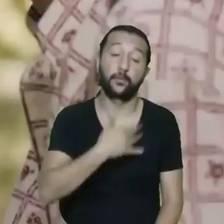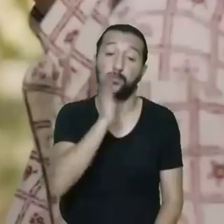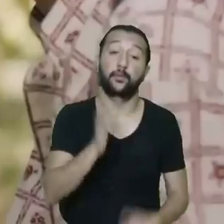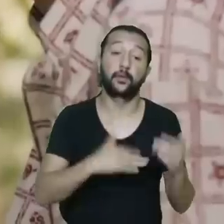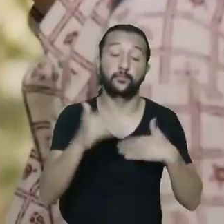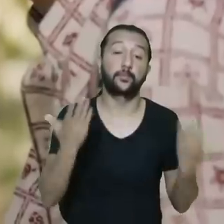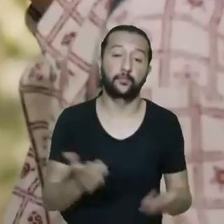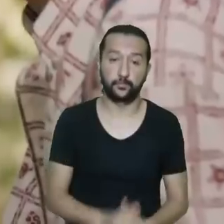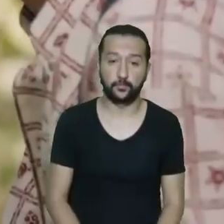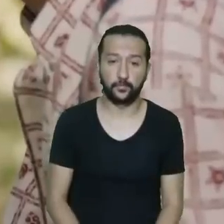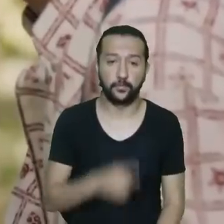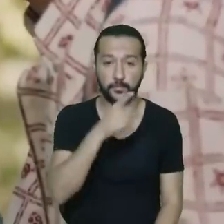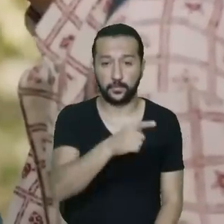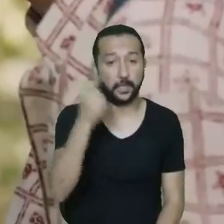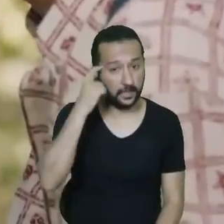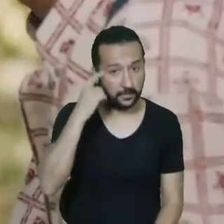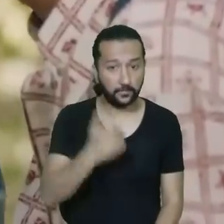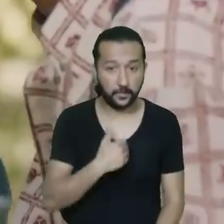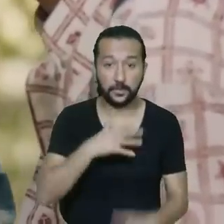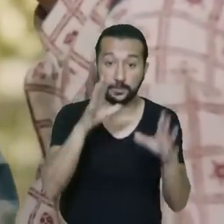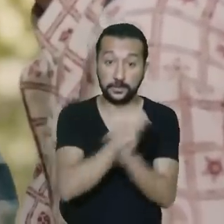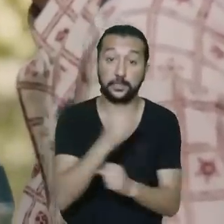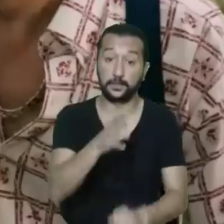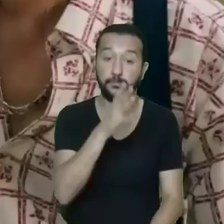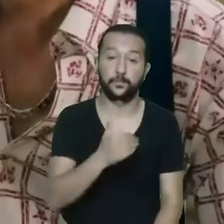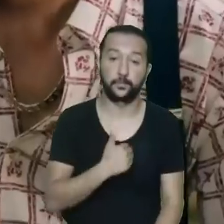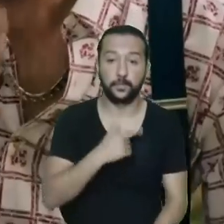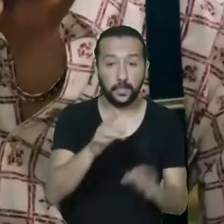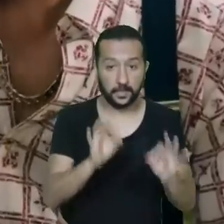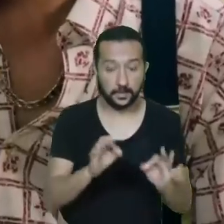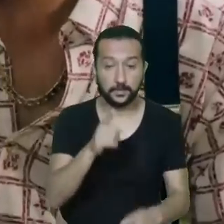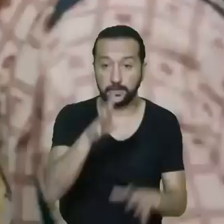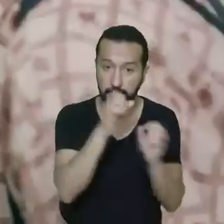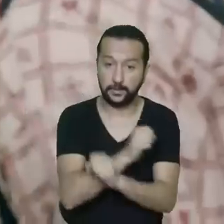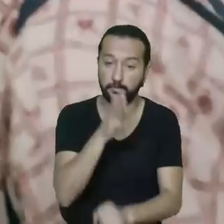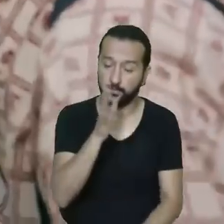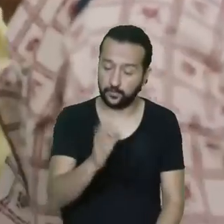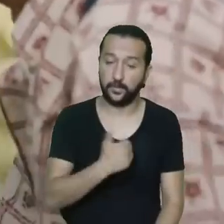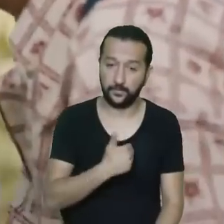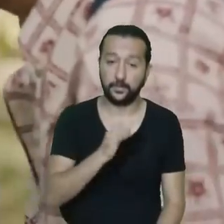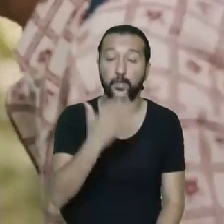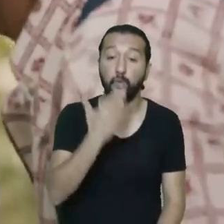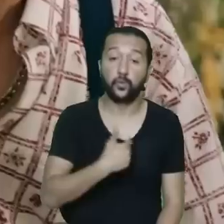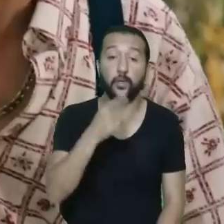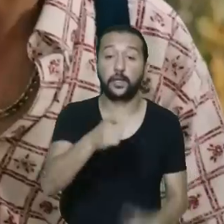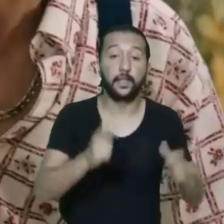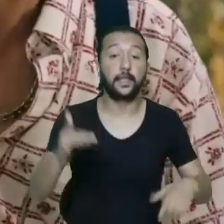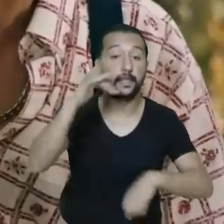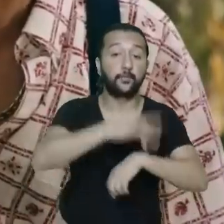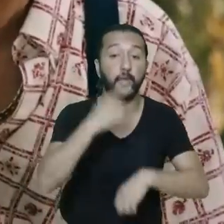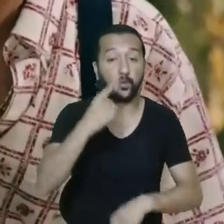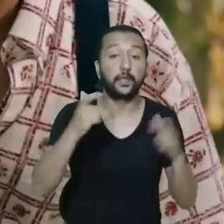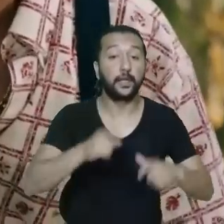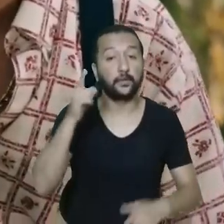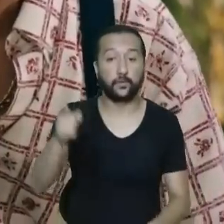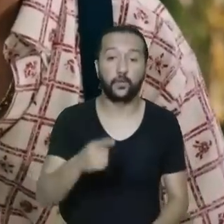bilmem. Yani anladım ben. Sır saklamasını iyi bilirim. Senin ağzın sıkıdır ha, ben biliyorum, biliyorum. De bakayım, hangi tepede gördün, hangi